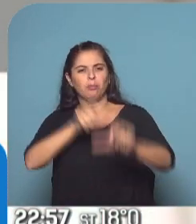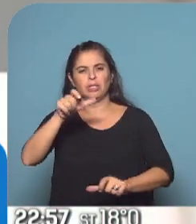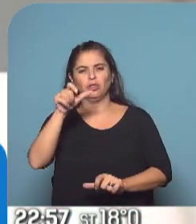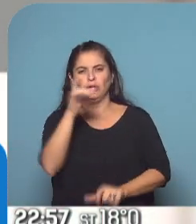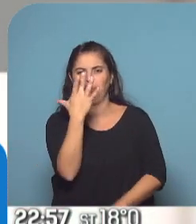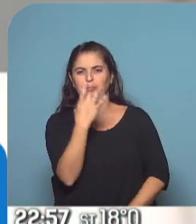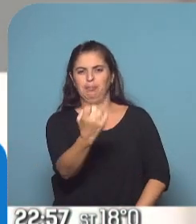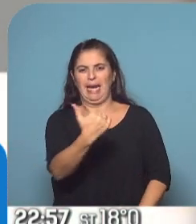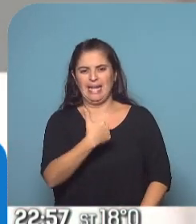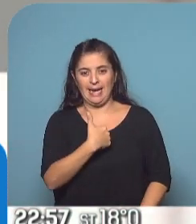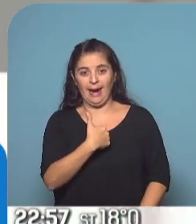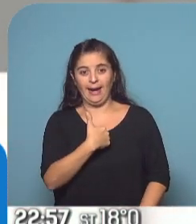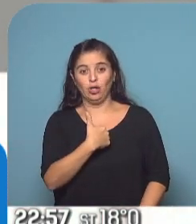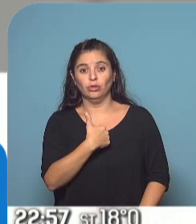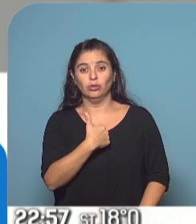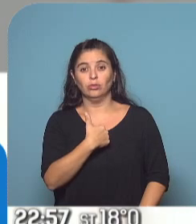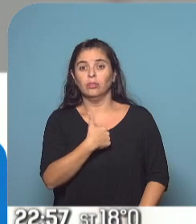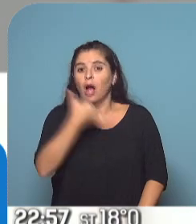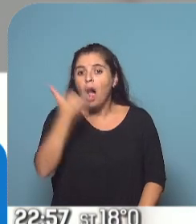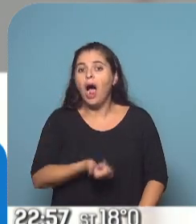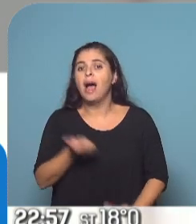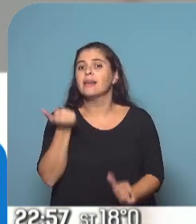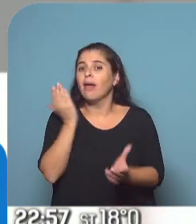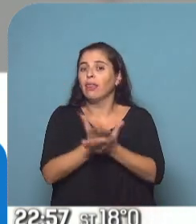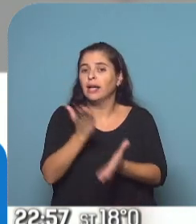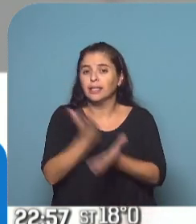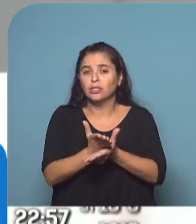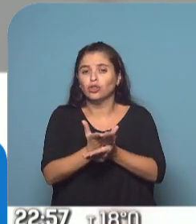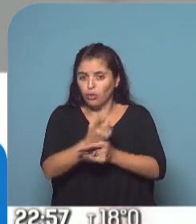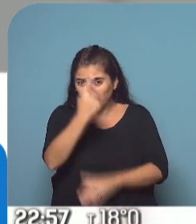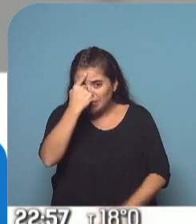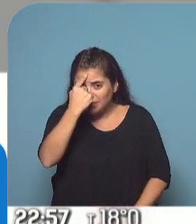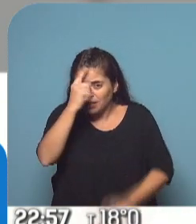це. І має право мати цю